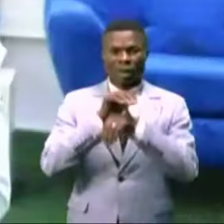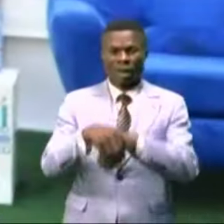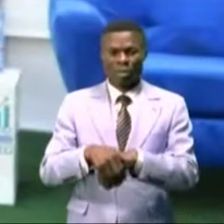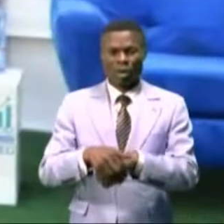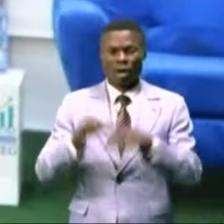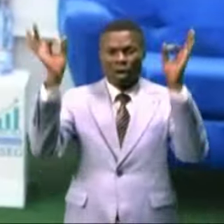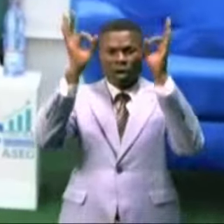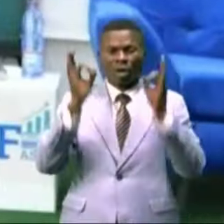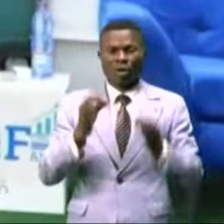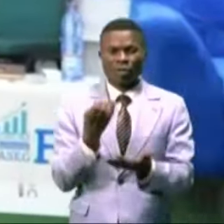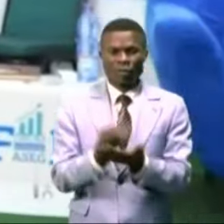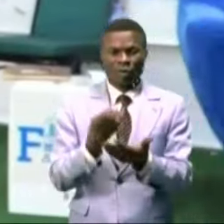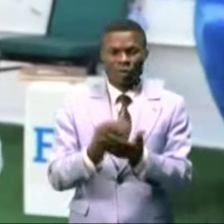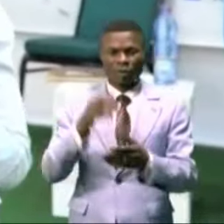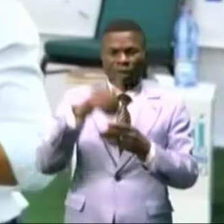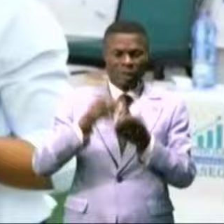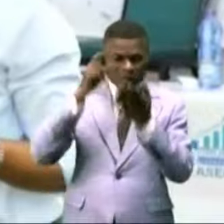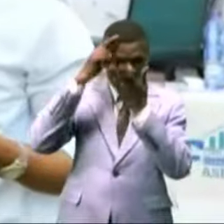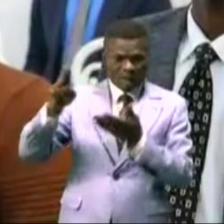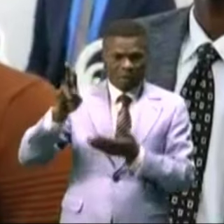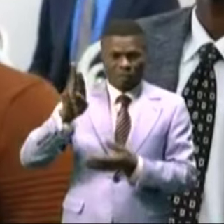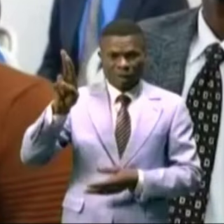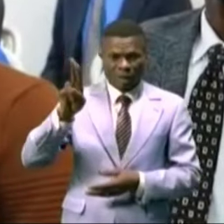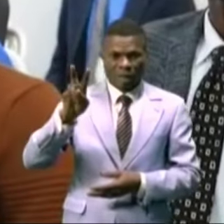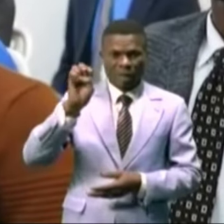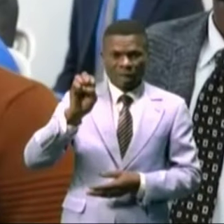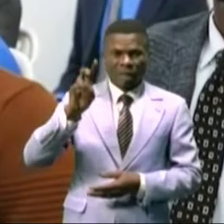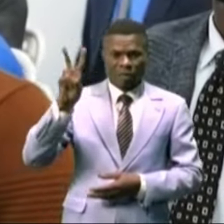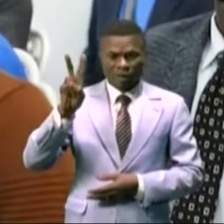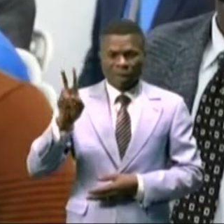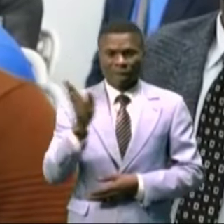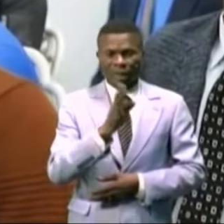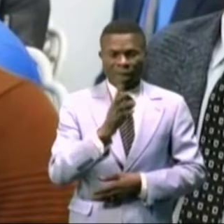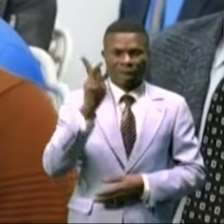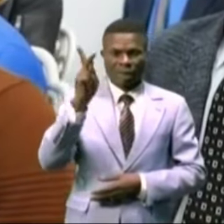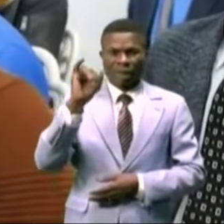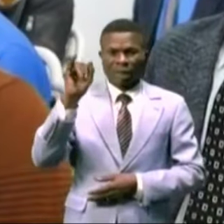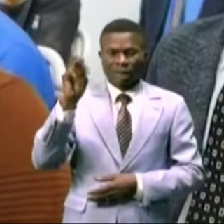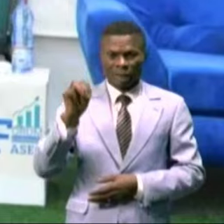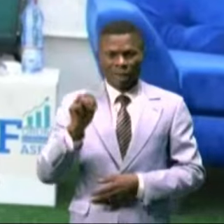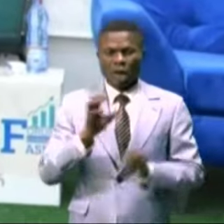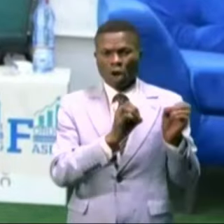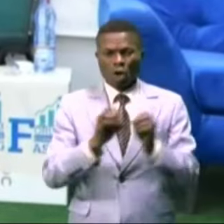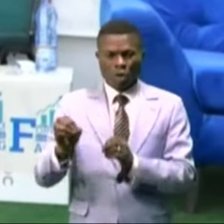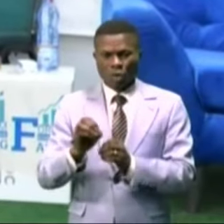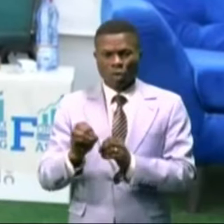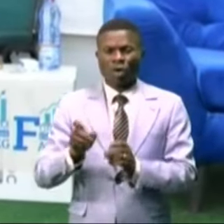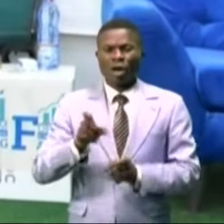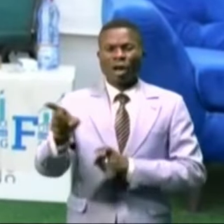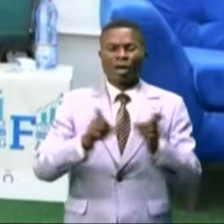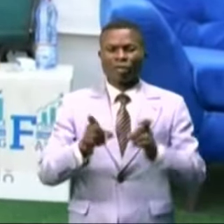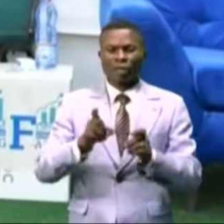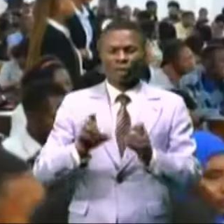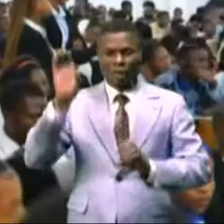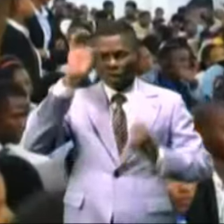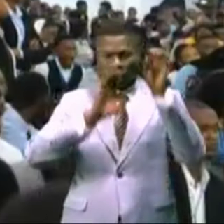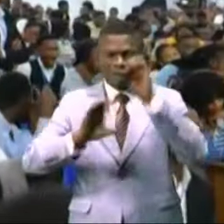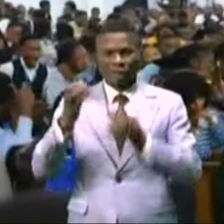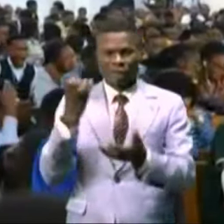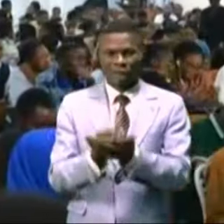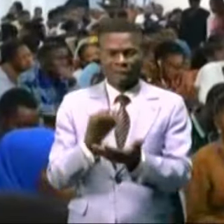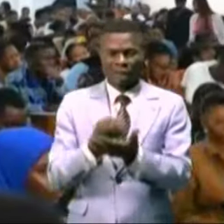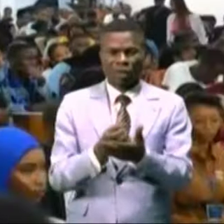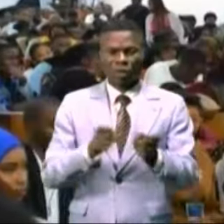économique à l'université Révérend Kim de Lingwala, organisé par la faculté des sciences économiques et de gestion. Se référant au thème